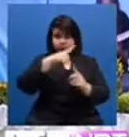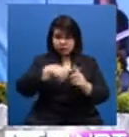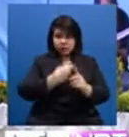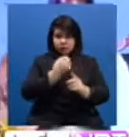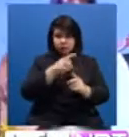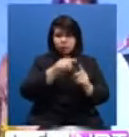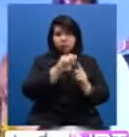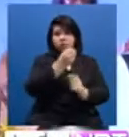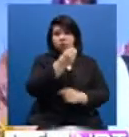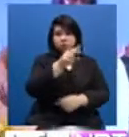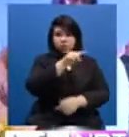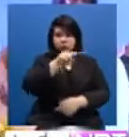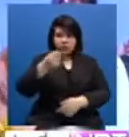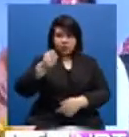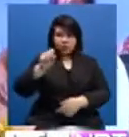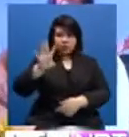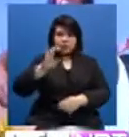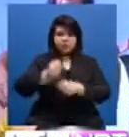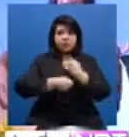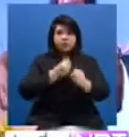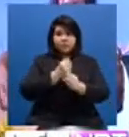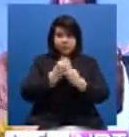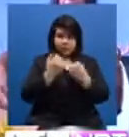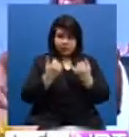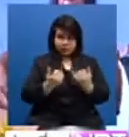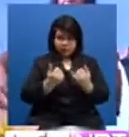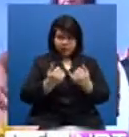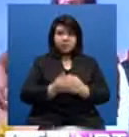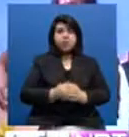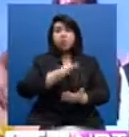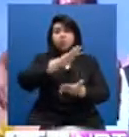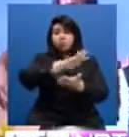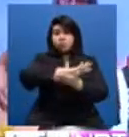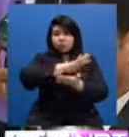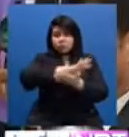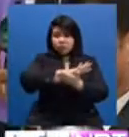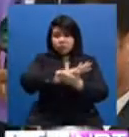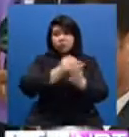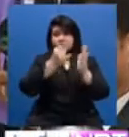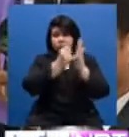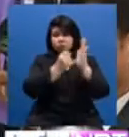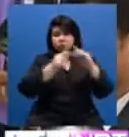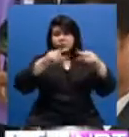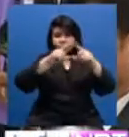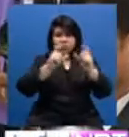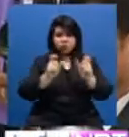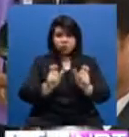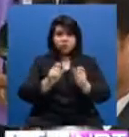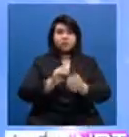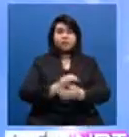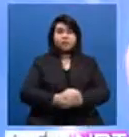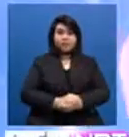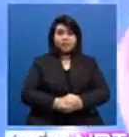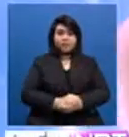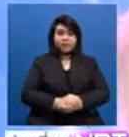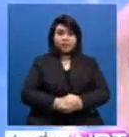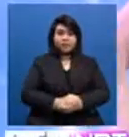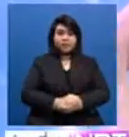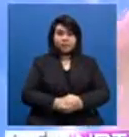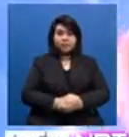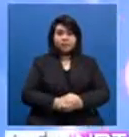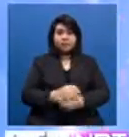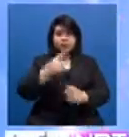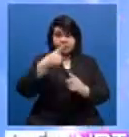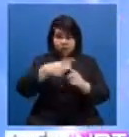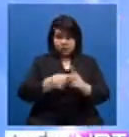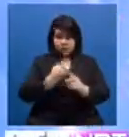ธันวาคม 2557และโรงเรียนทับเบิกร่วมใจตำบลวังบาลอำเภอหล่มเก่าจังหวัดเพชรบูรณ์ใน